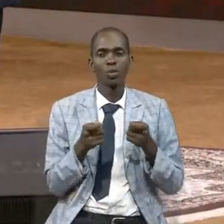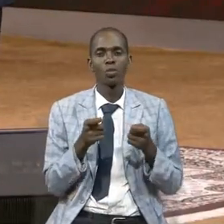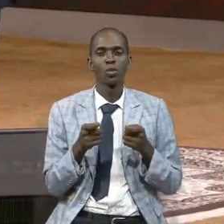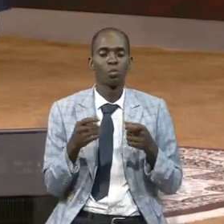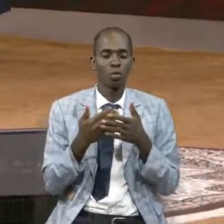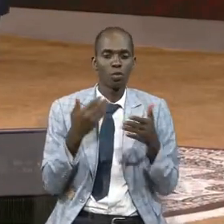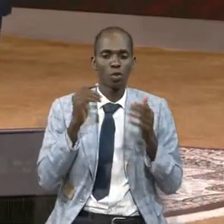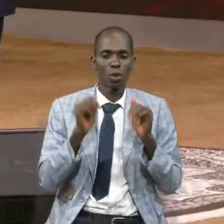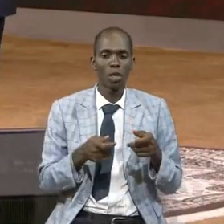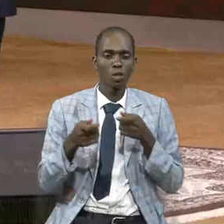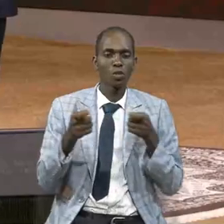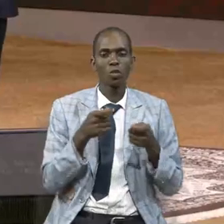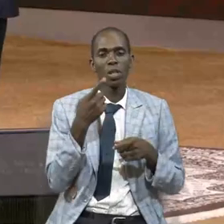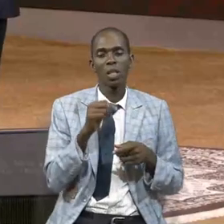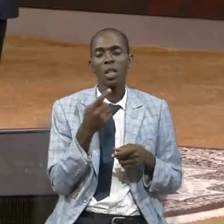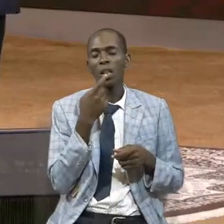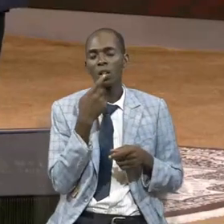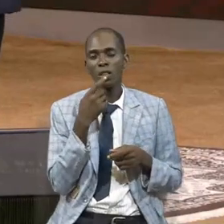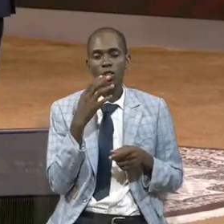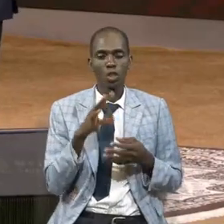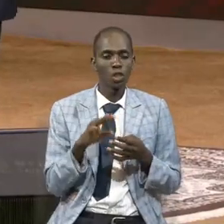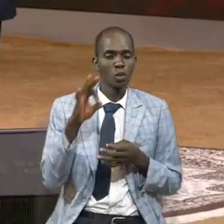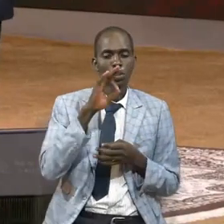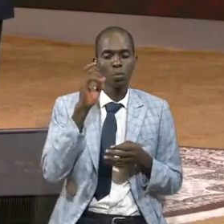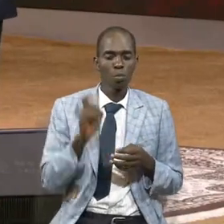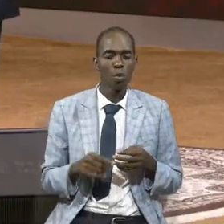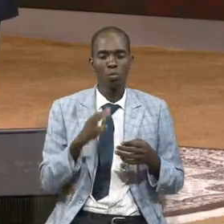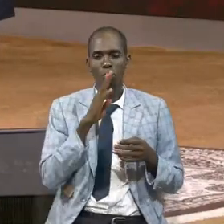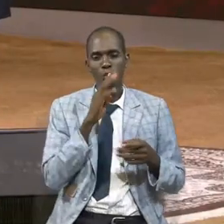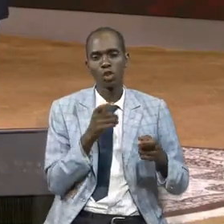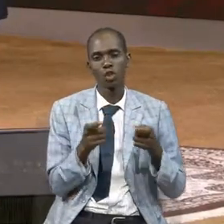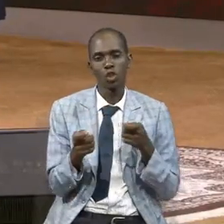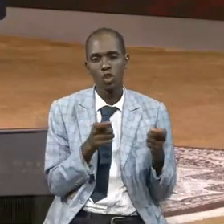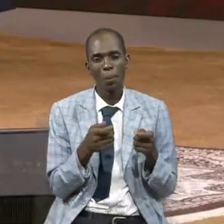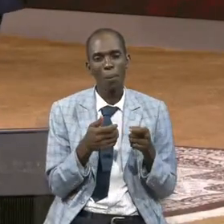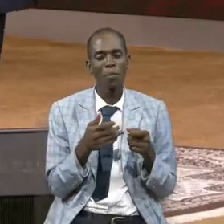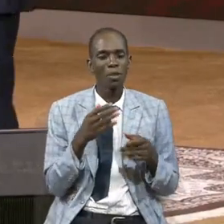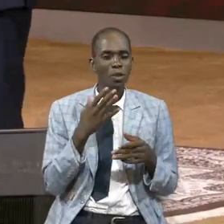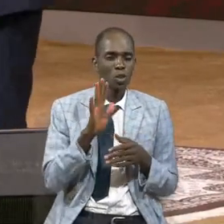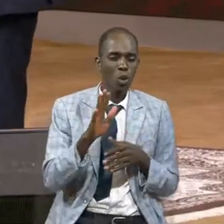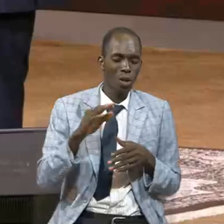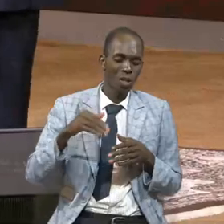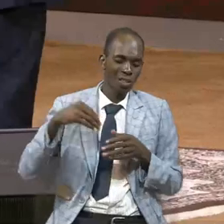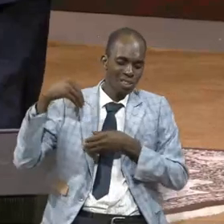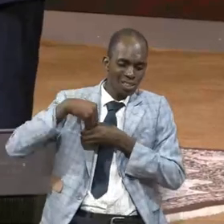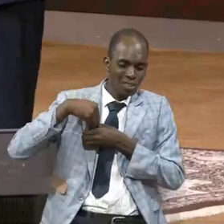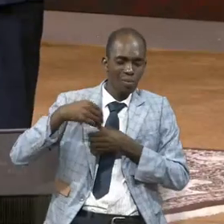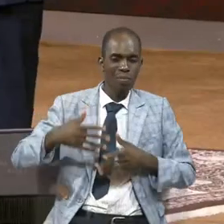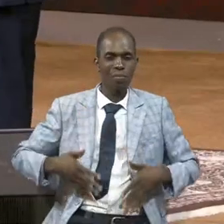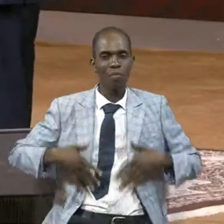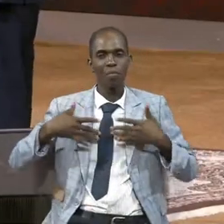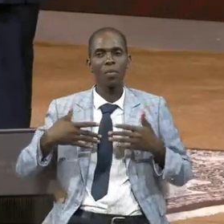cœur doit être sous contrôle avant de contrôler la langue. Votre esprit doit être sous contrôle avant de contrôler votre vie